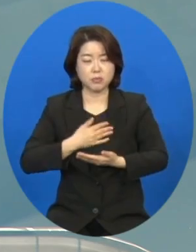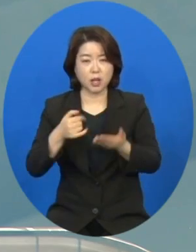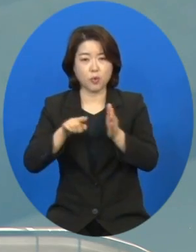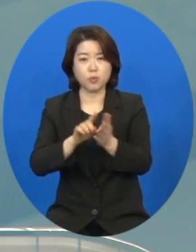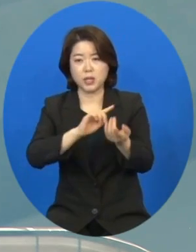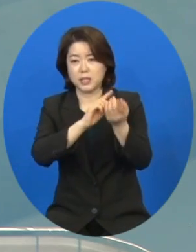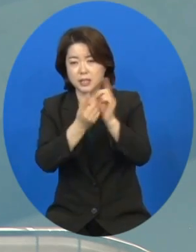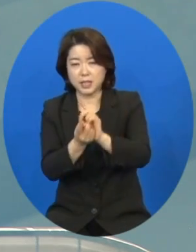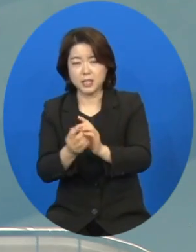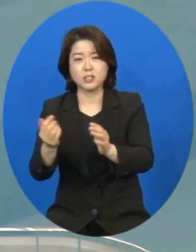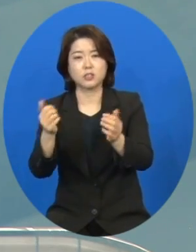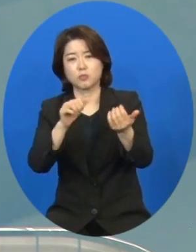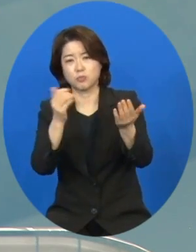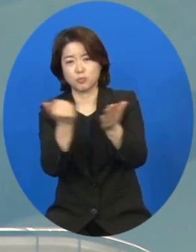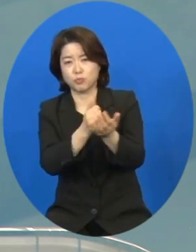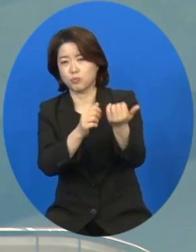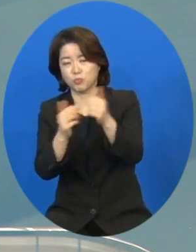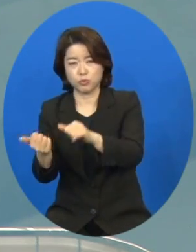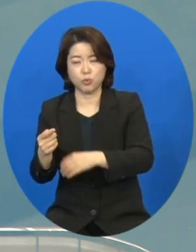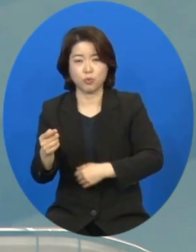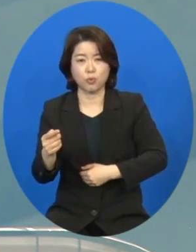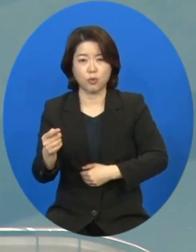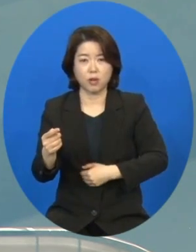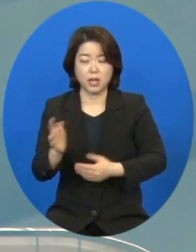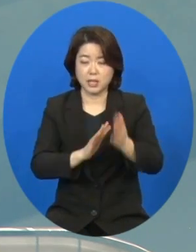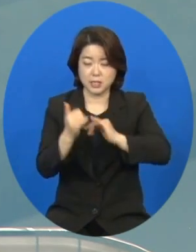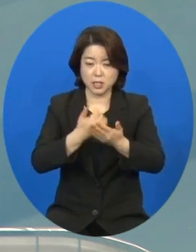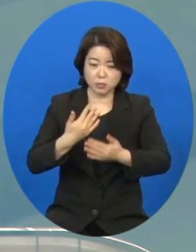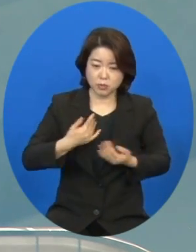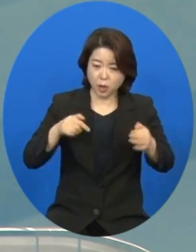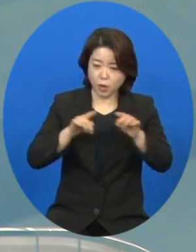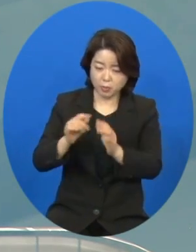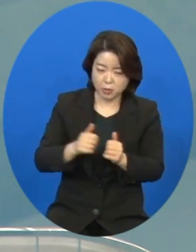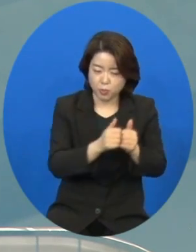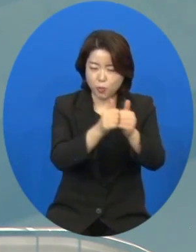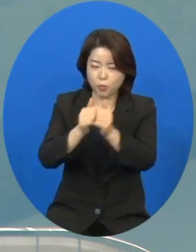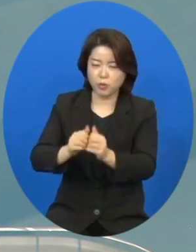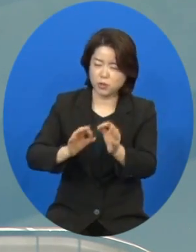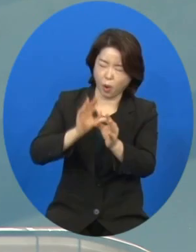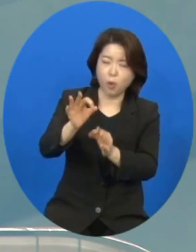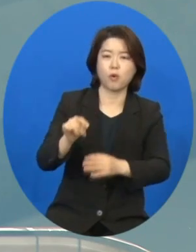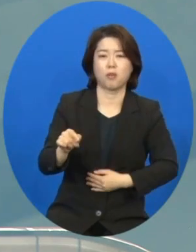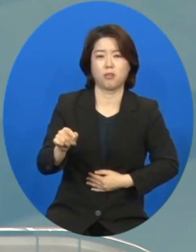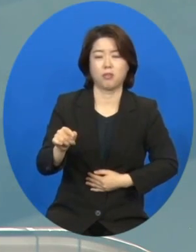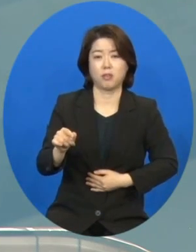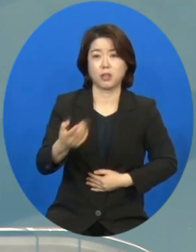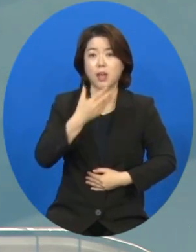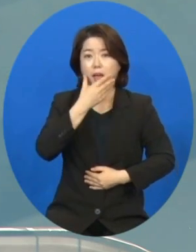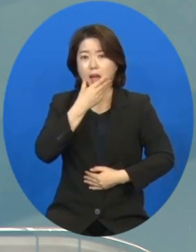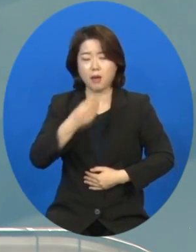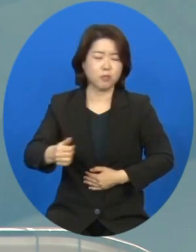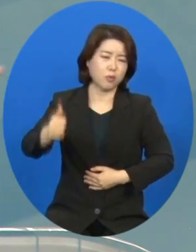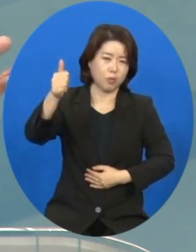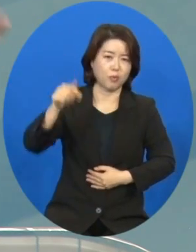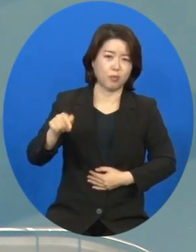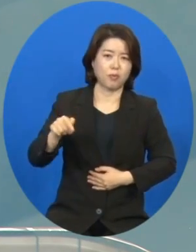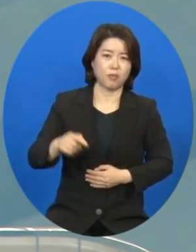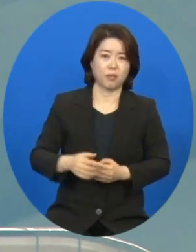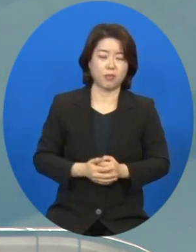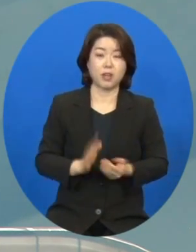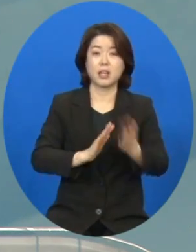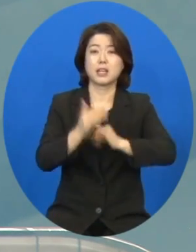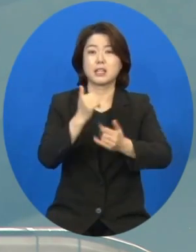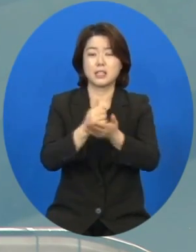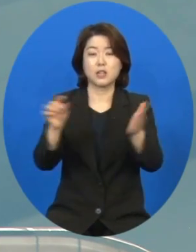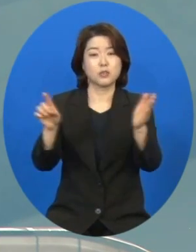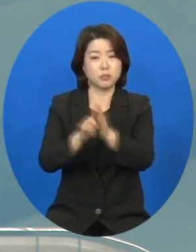주님은 나와 함께 영원히 동행해 주세요. 세상에 이보다 더 행복할 수 어디 있어요? 예수 믿으면 이미